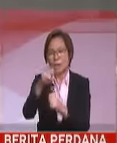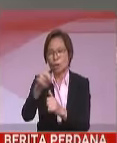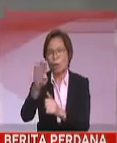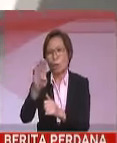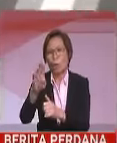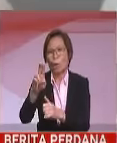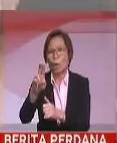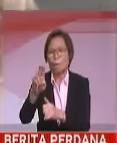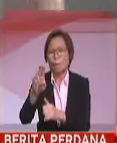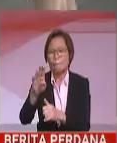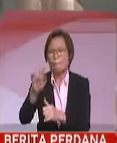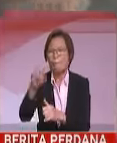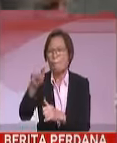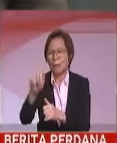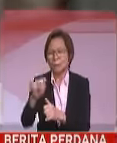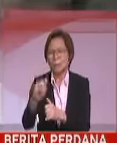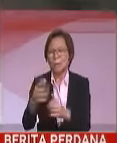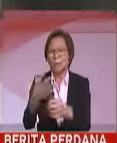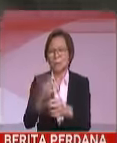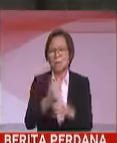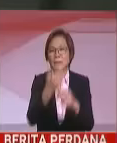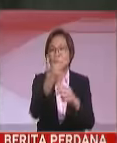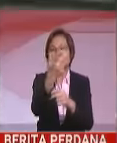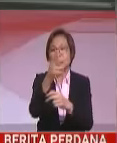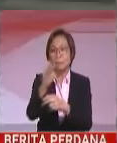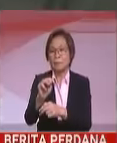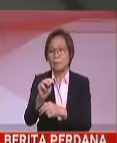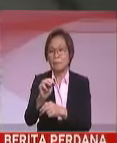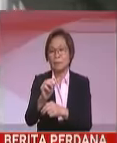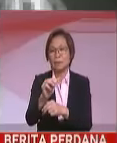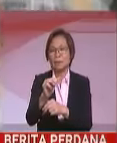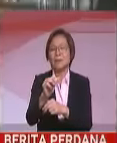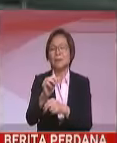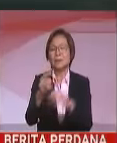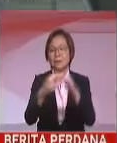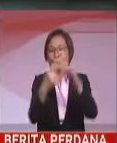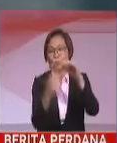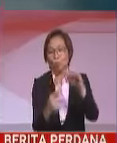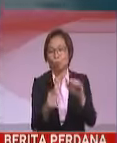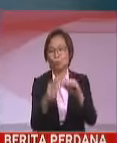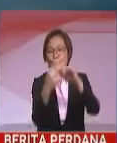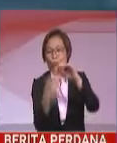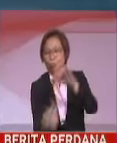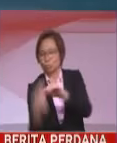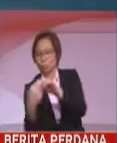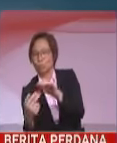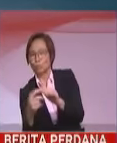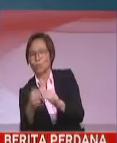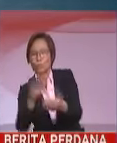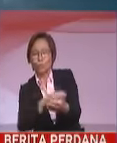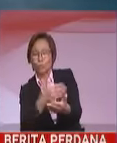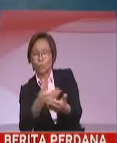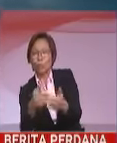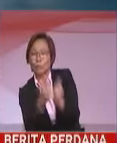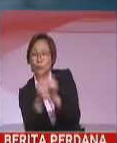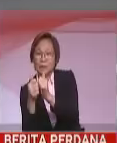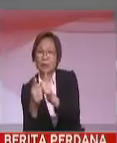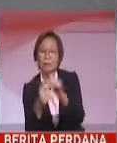Dabita Sabri turut menguasai kategori 3 meter terjun seirama dengan mata keseluruhan